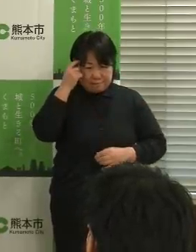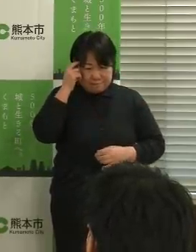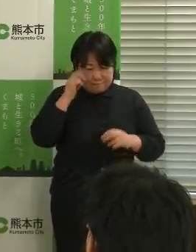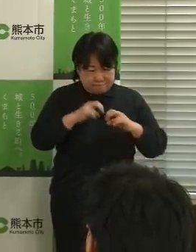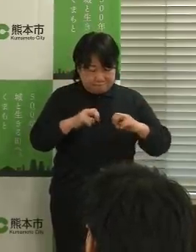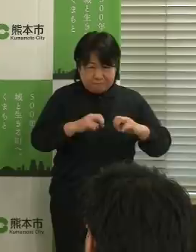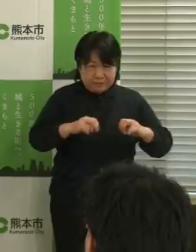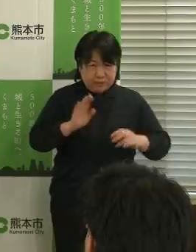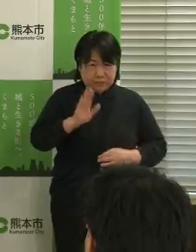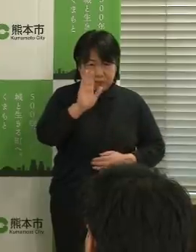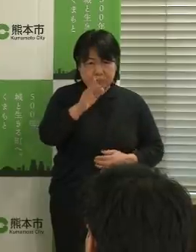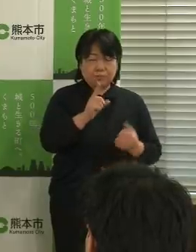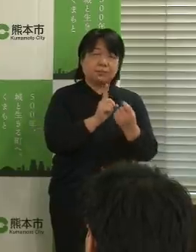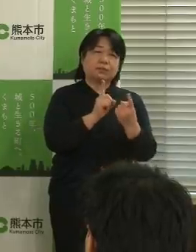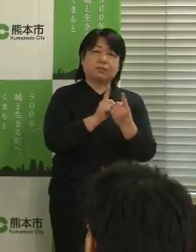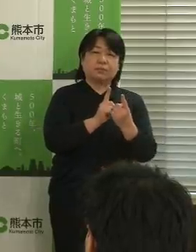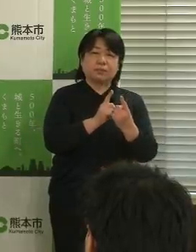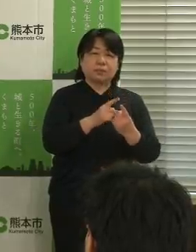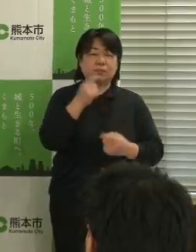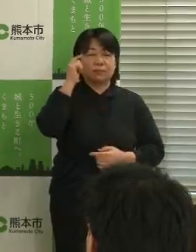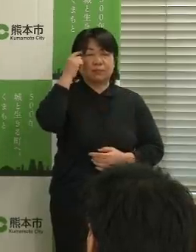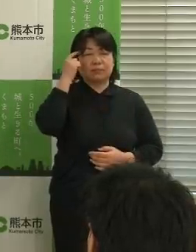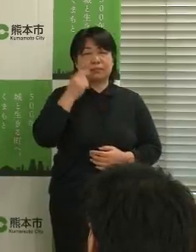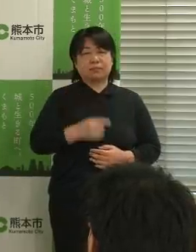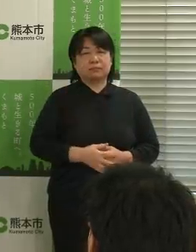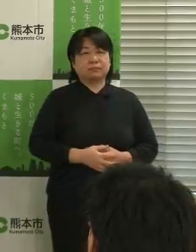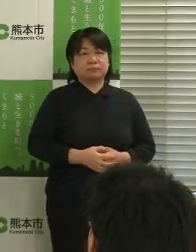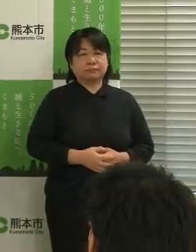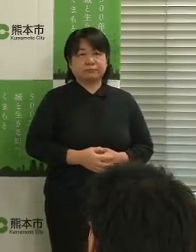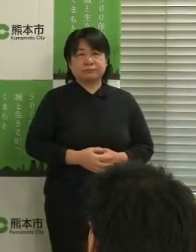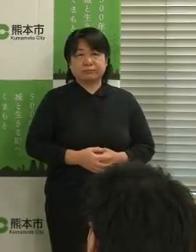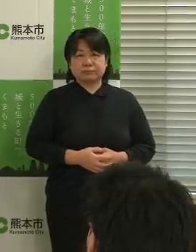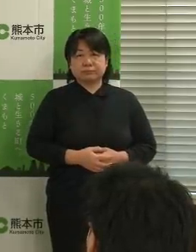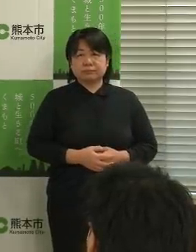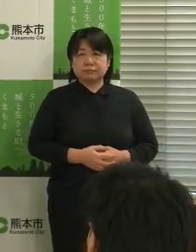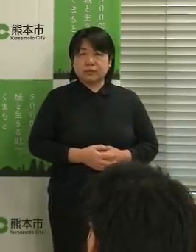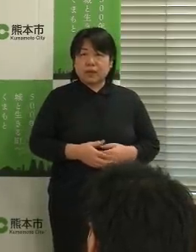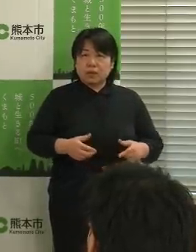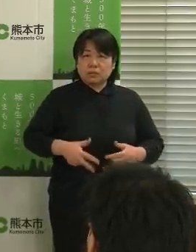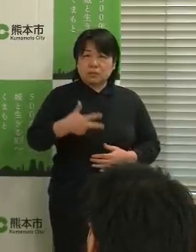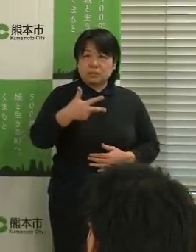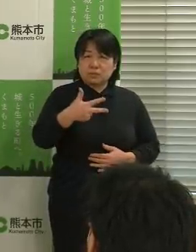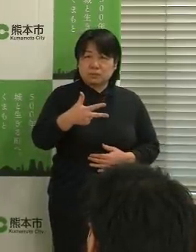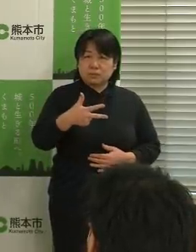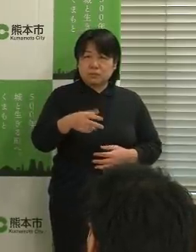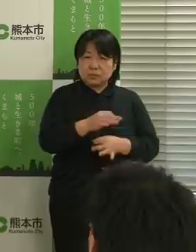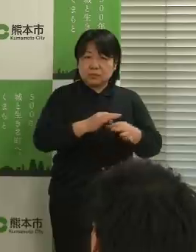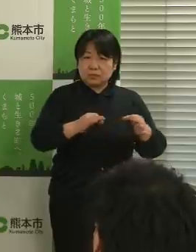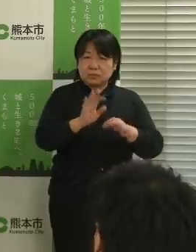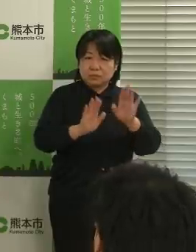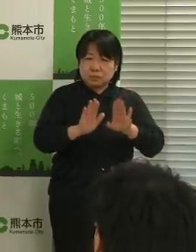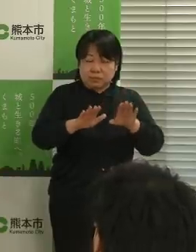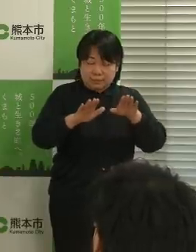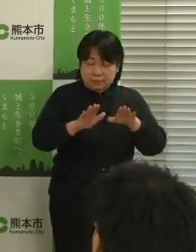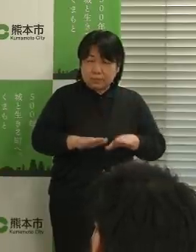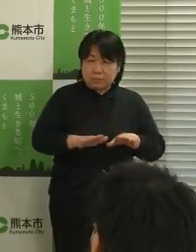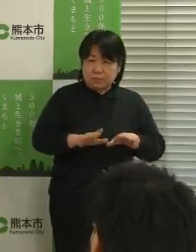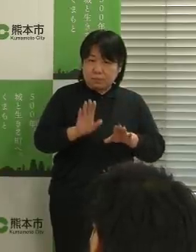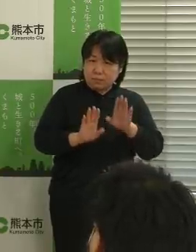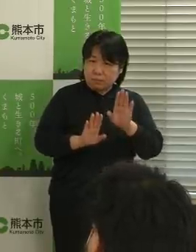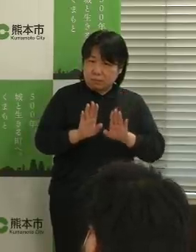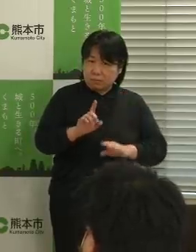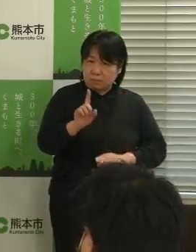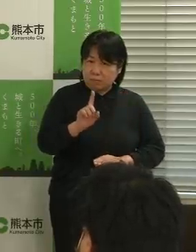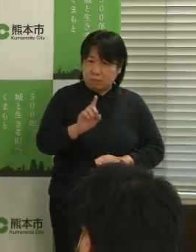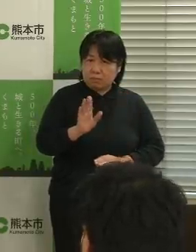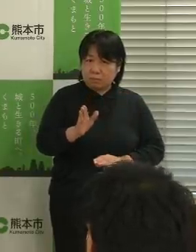後の対応も考えていく、まあ、こういうことになろうかと思います。 この熊本市の経済状況が今どうなのかっていうところ